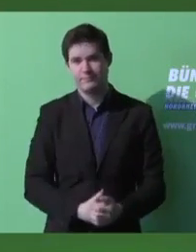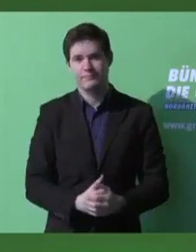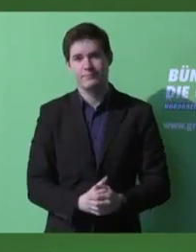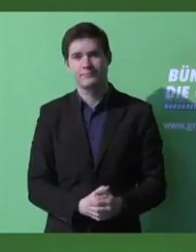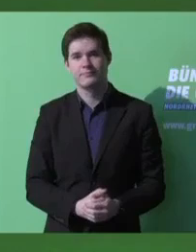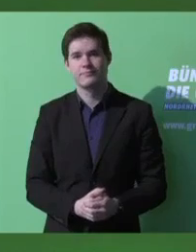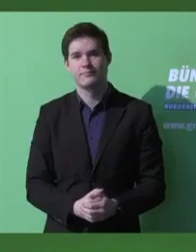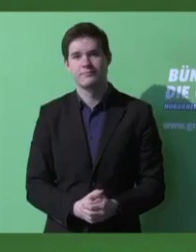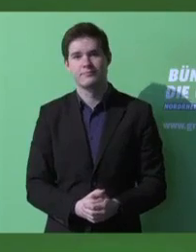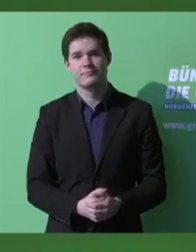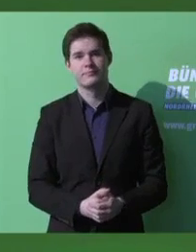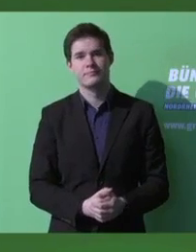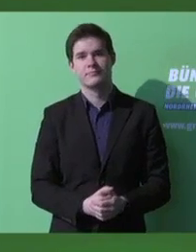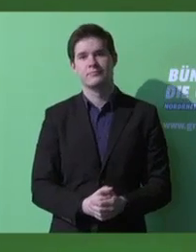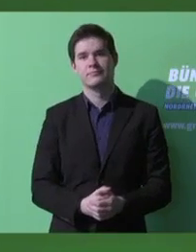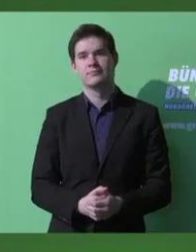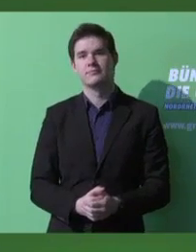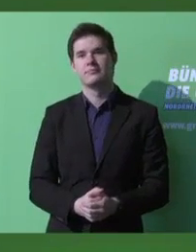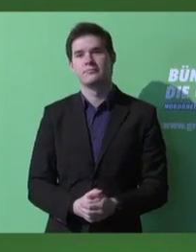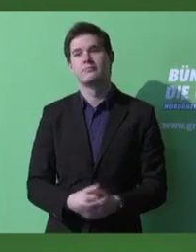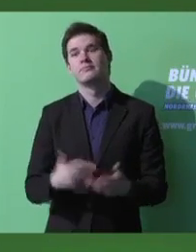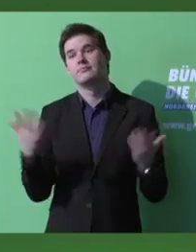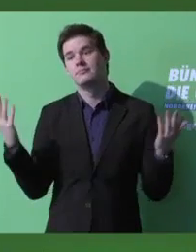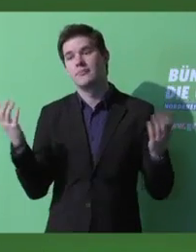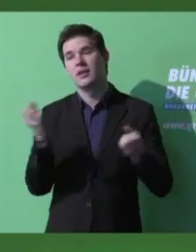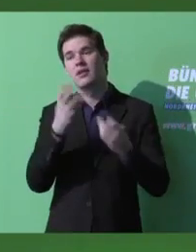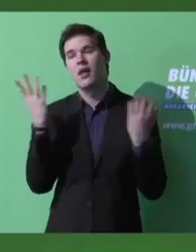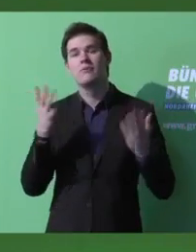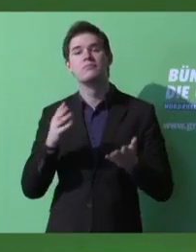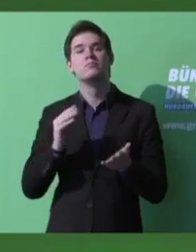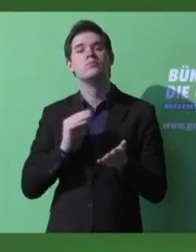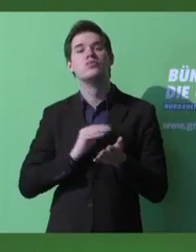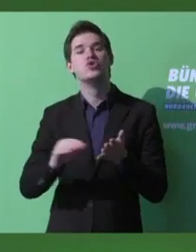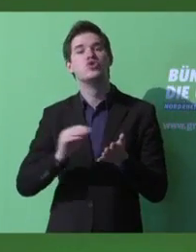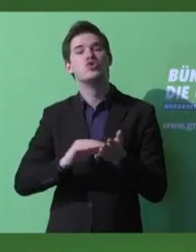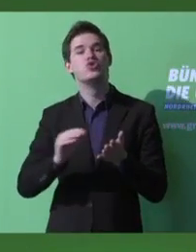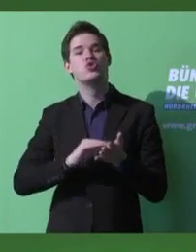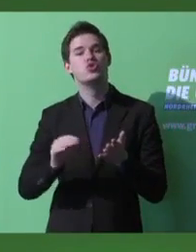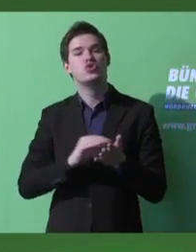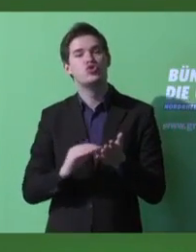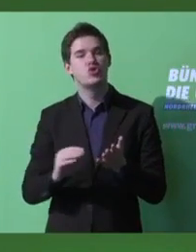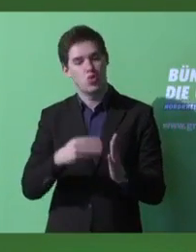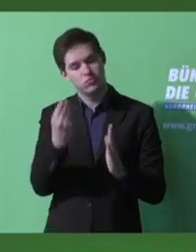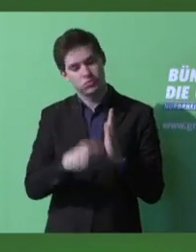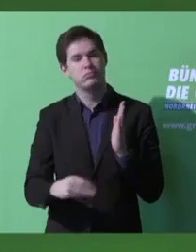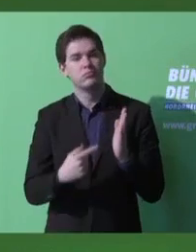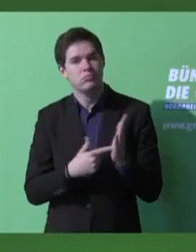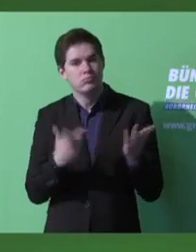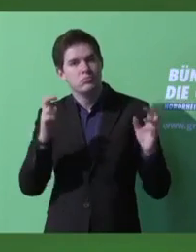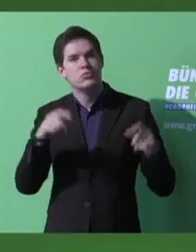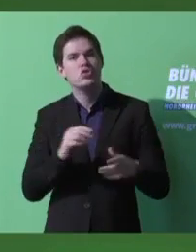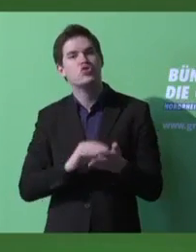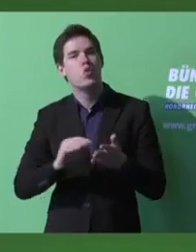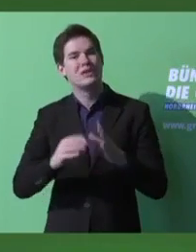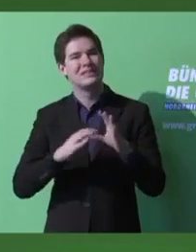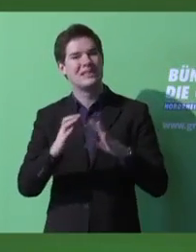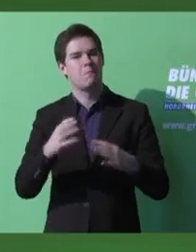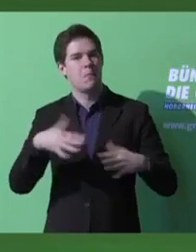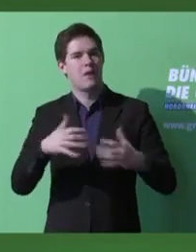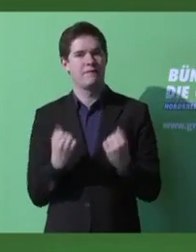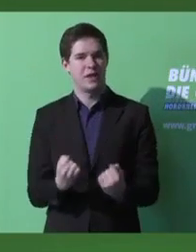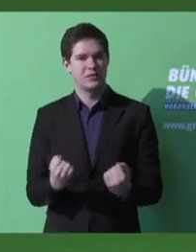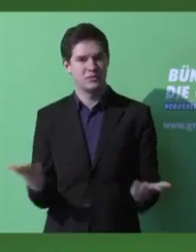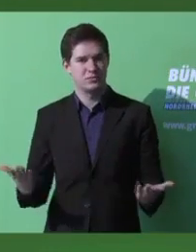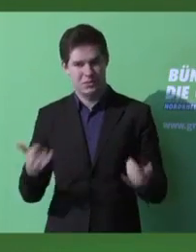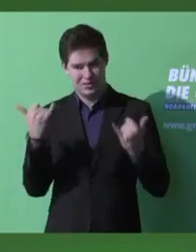Ja, und natürlich haben wir mit dem Schulkonsens unser Schulsystem zukunftsfest gemacht. Wir haben in nur 2 Jahren,